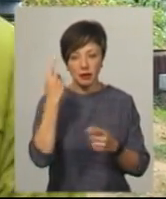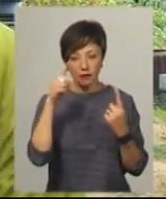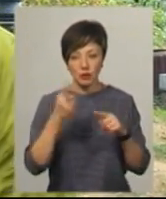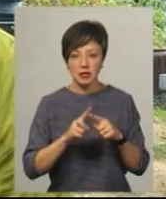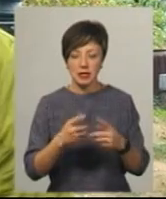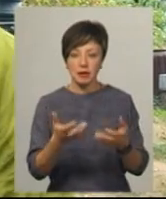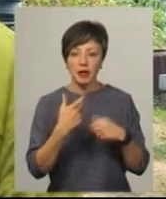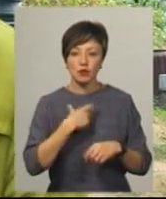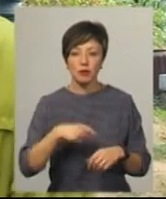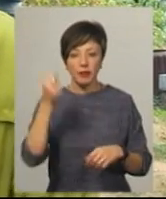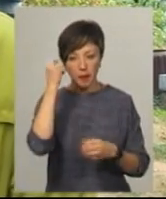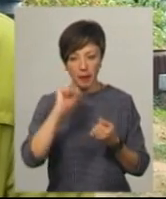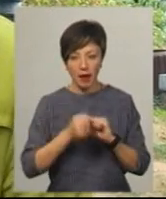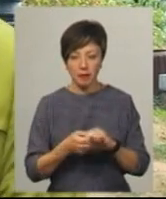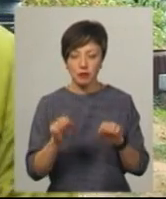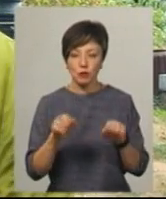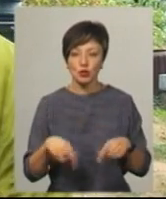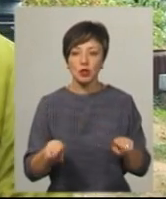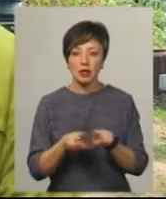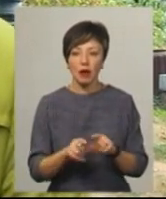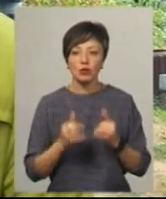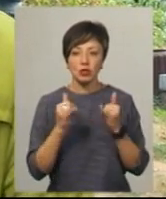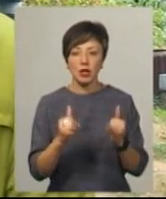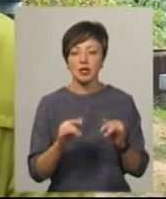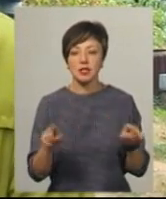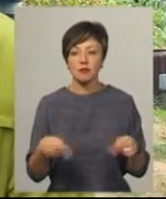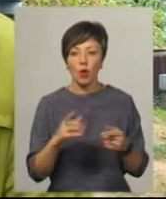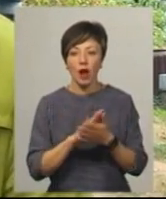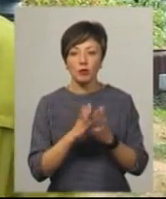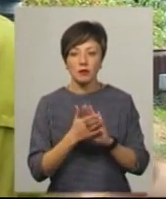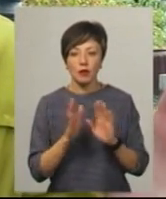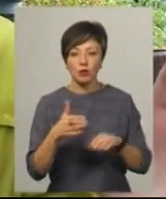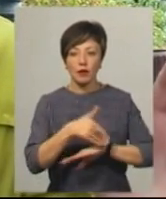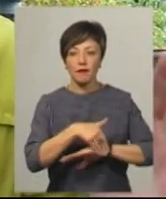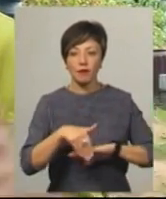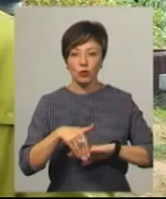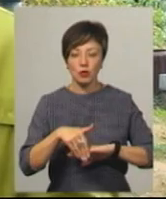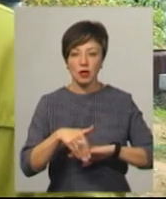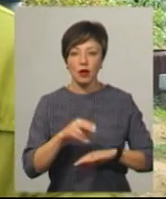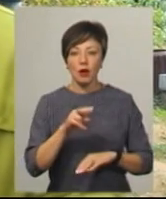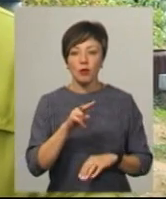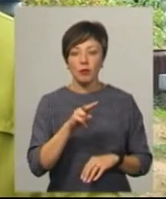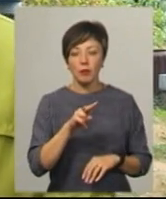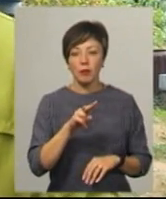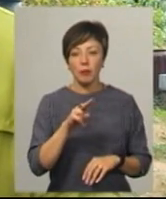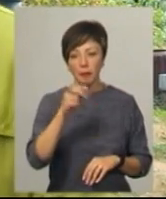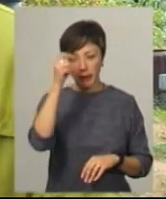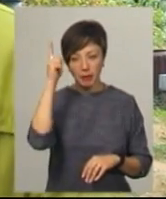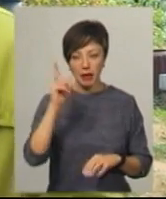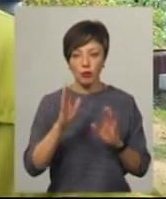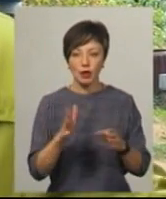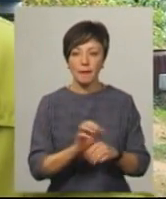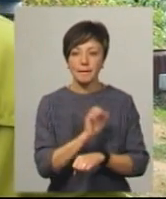забрати собі на пам'ять вони зможуть. Також для створення атмосфери буде вулиця Проскурівського підпілля, вона буде